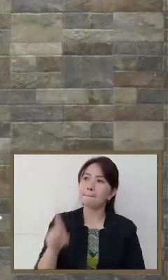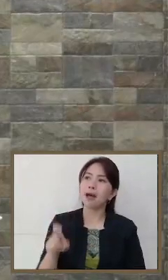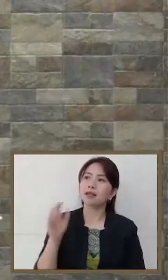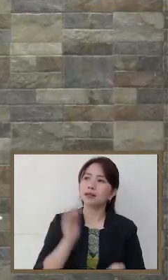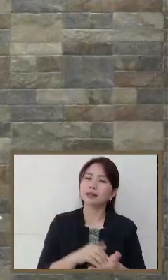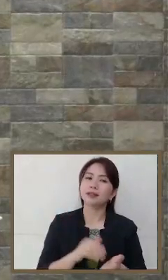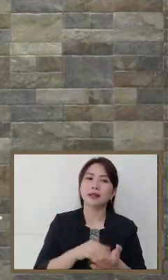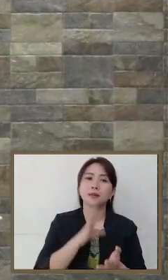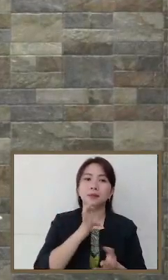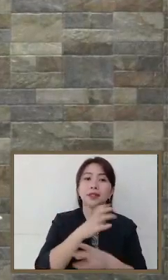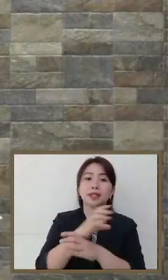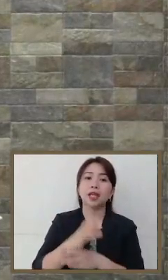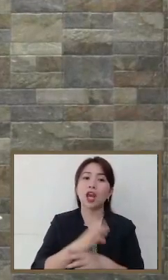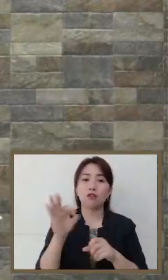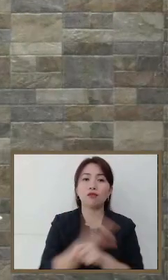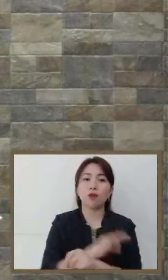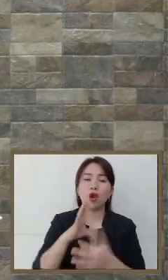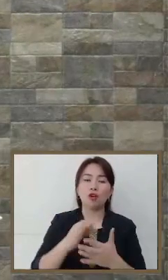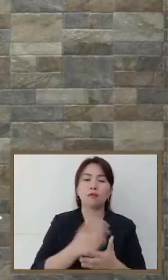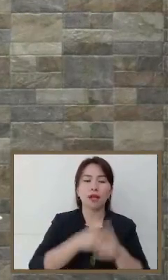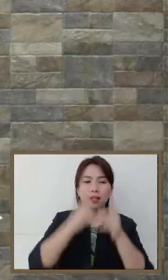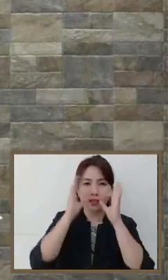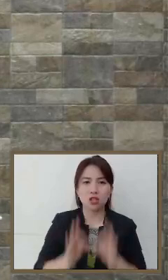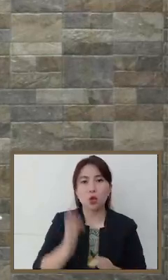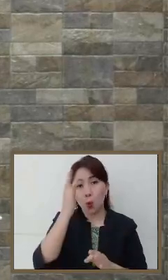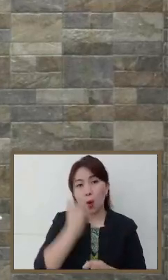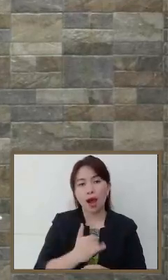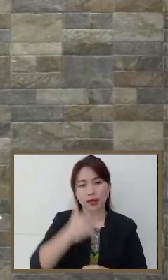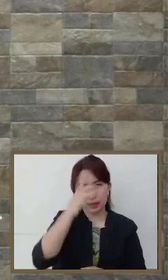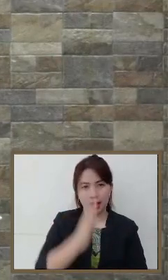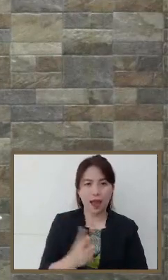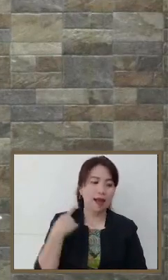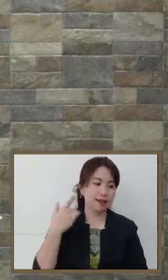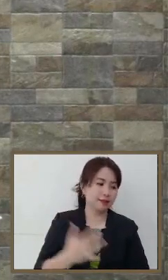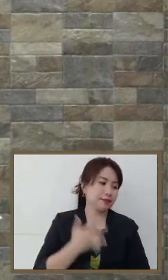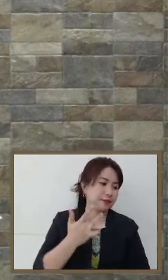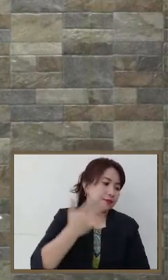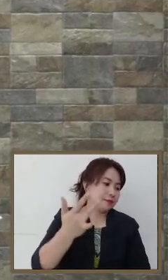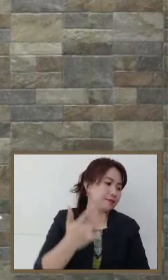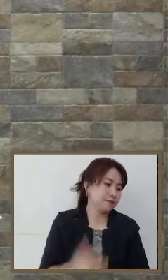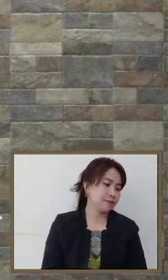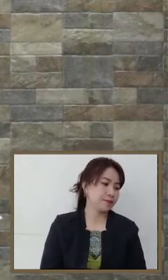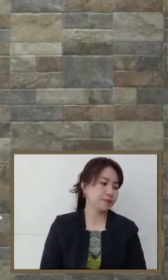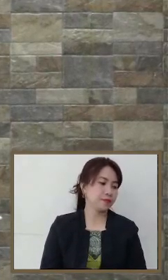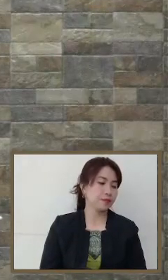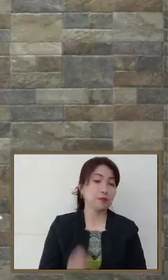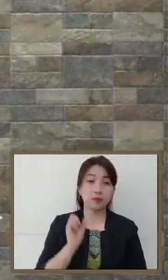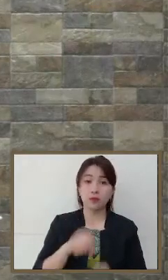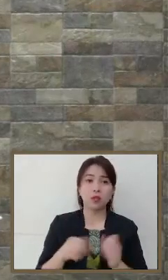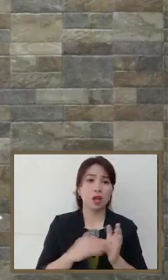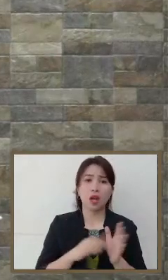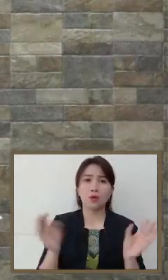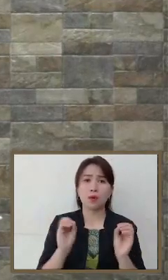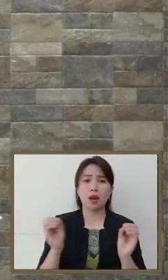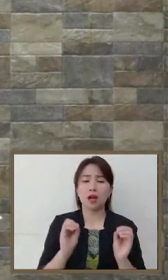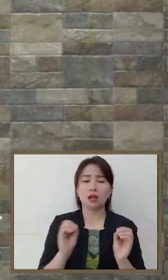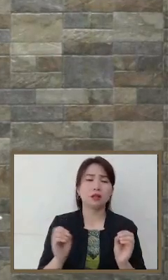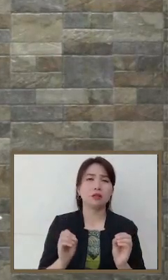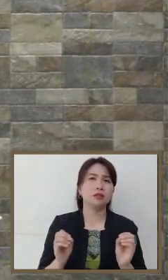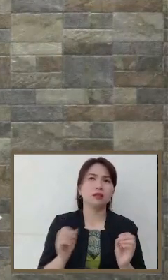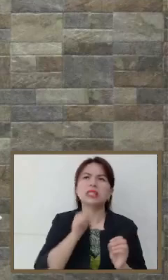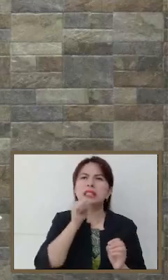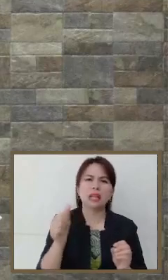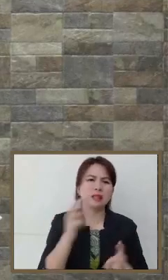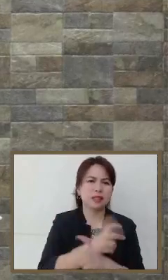gagawin ko kasi merong pakiramdam ang Diyos ko kayan mga kapatid walang malalim dito pero i-check natin ang ating mga